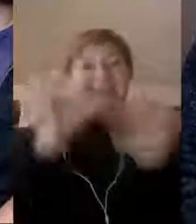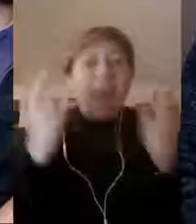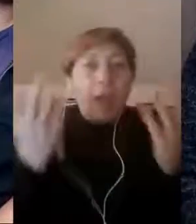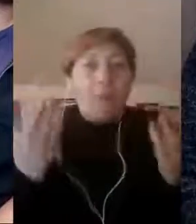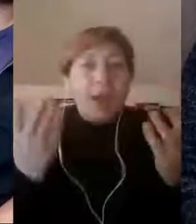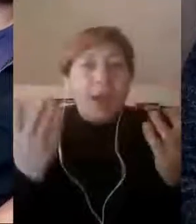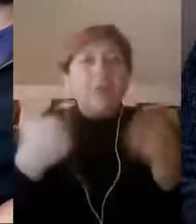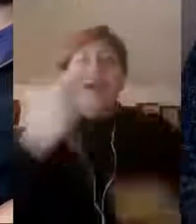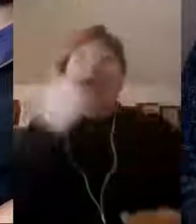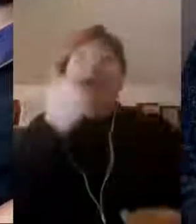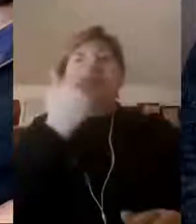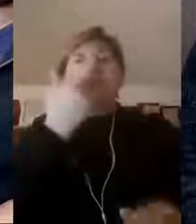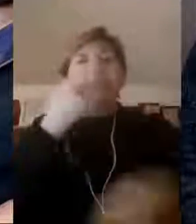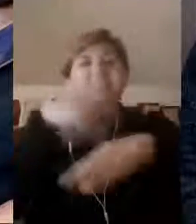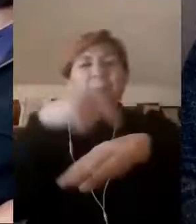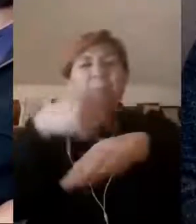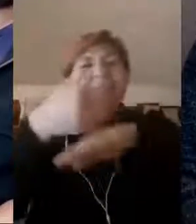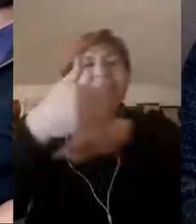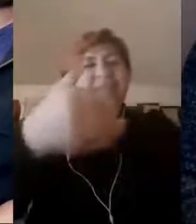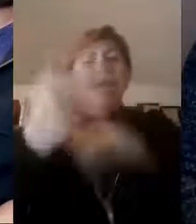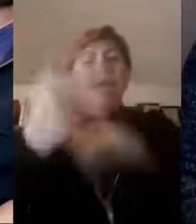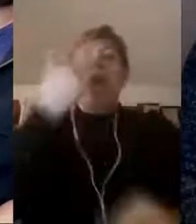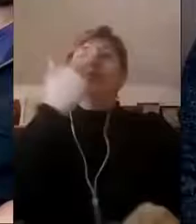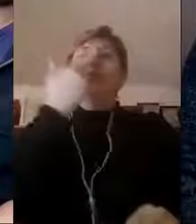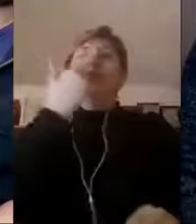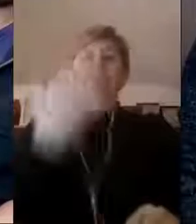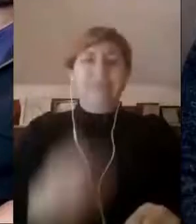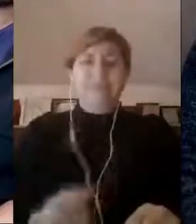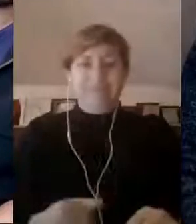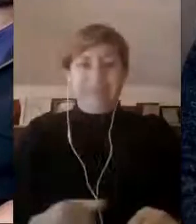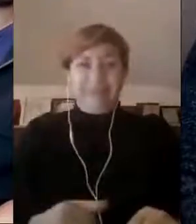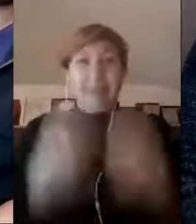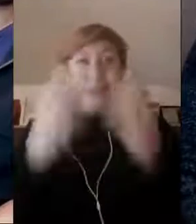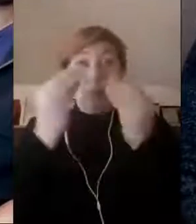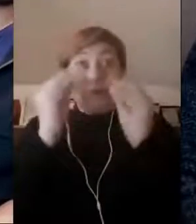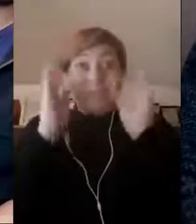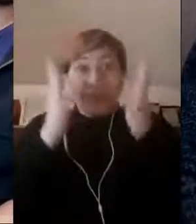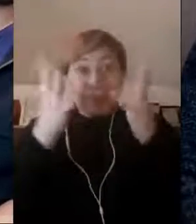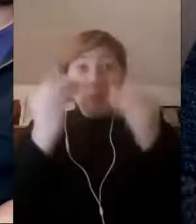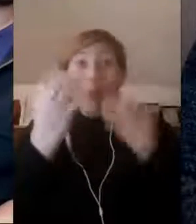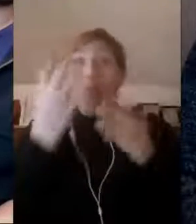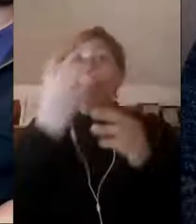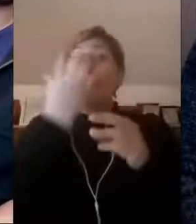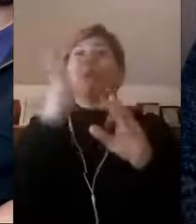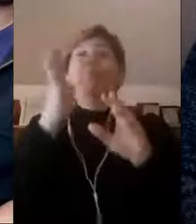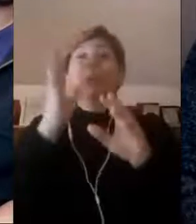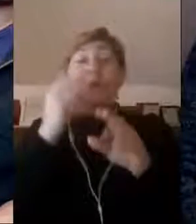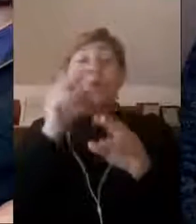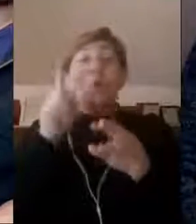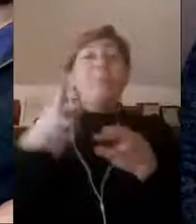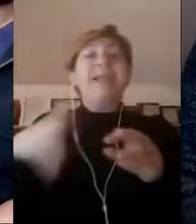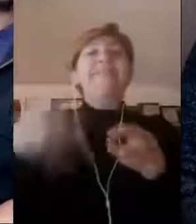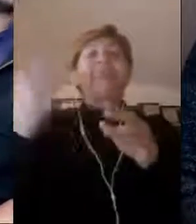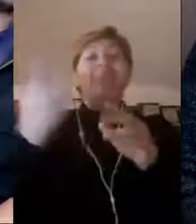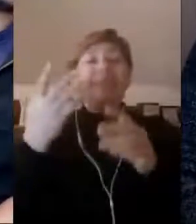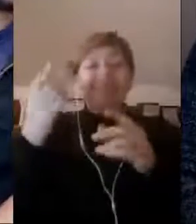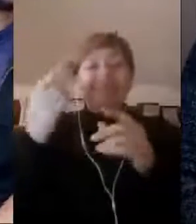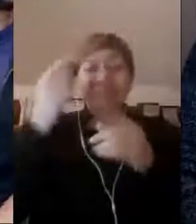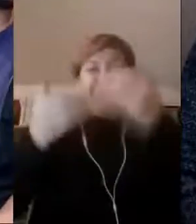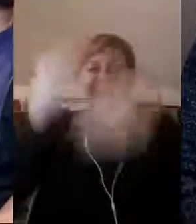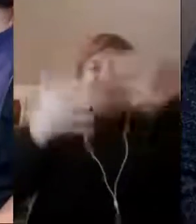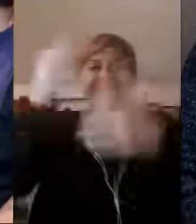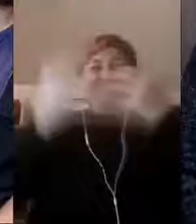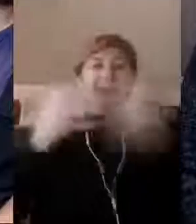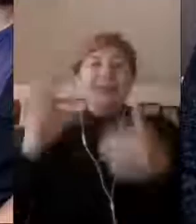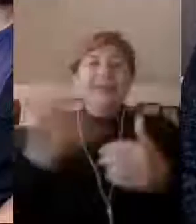bunlara alışıyorsun abi zamanla. Bir de çok kalabalıklaşınca tabii beklemediğin veya görmek istemediğin tipler de dolaşıyor. Ama öyle